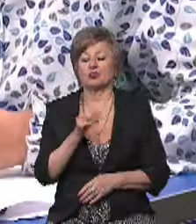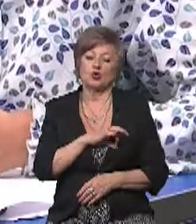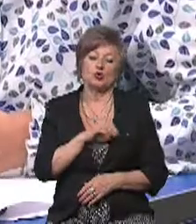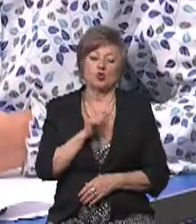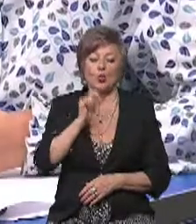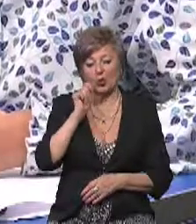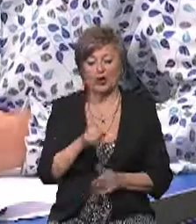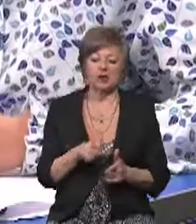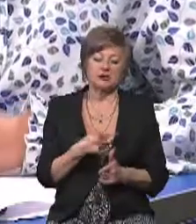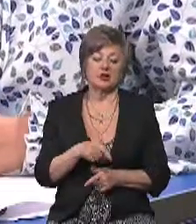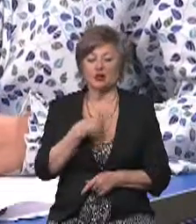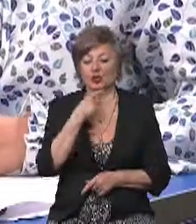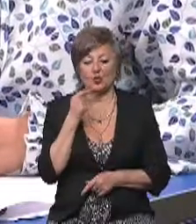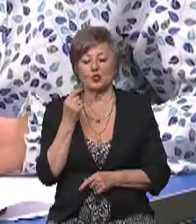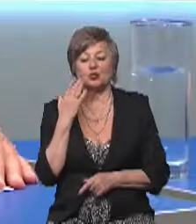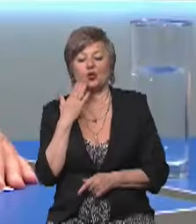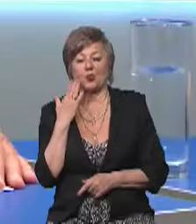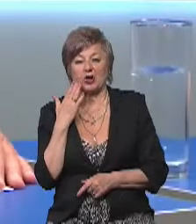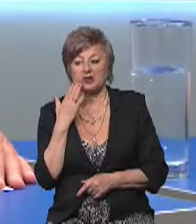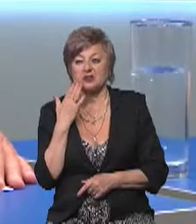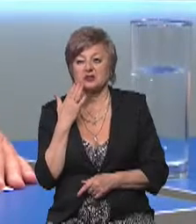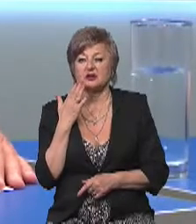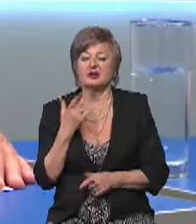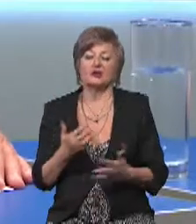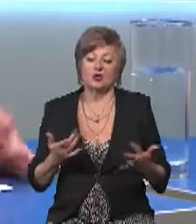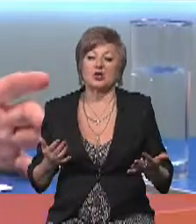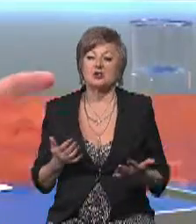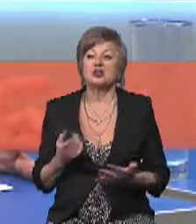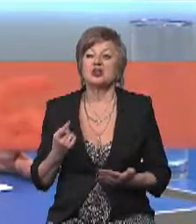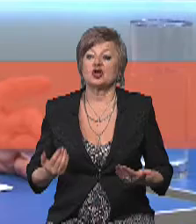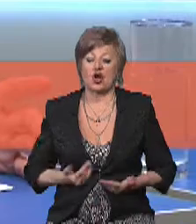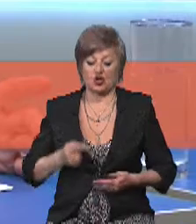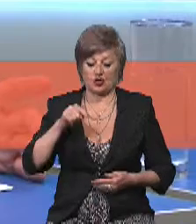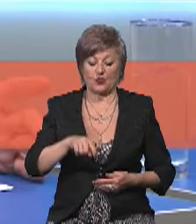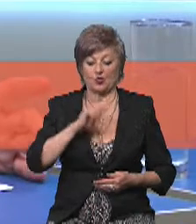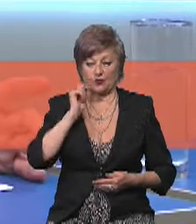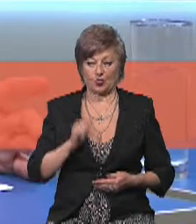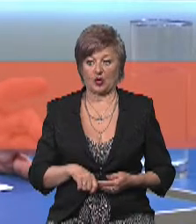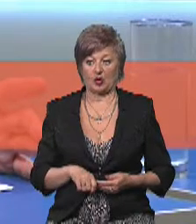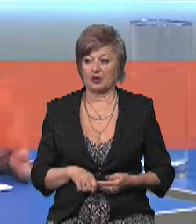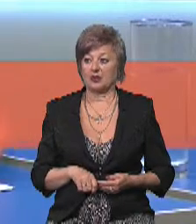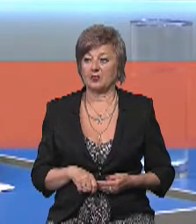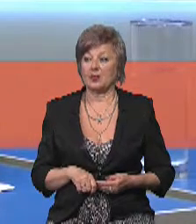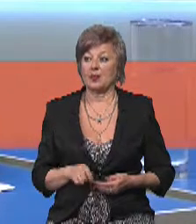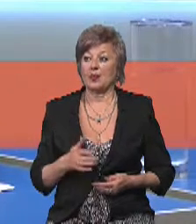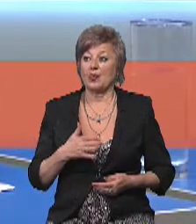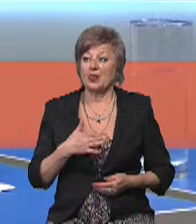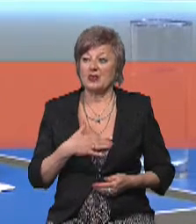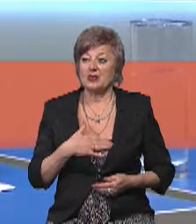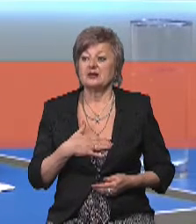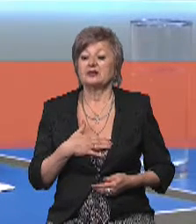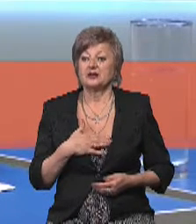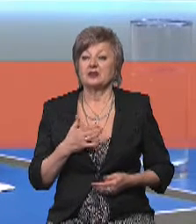або російську мову, або румунську мову, або угорську мову і живе в Україні, всі ми є громадянами України. На гуманітарних